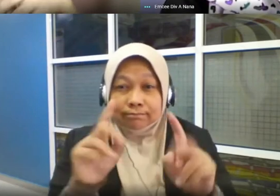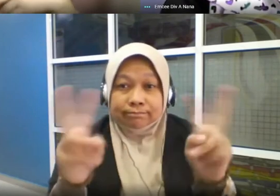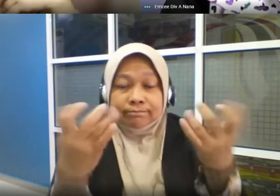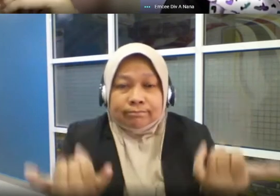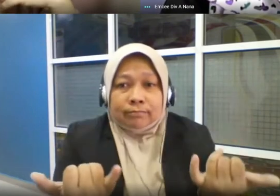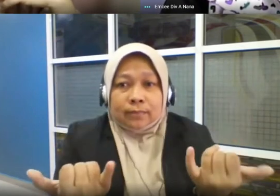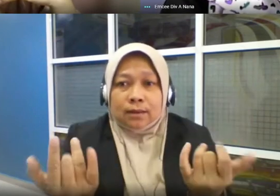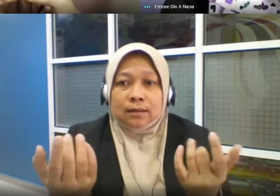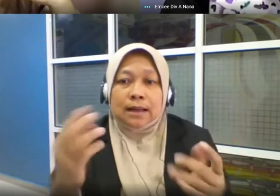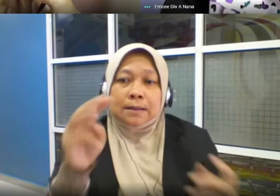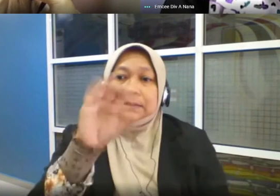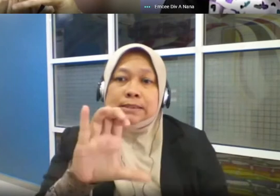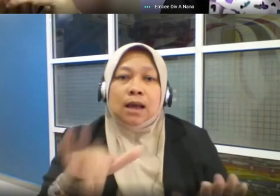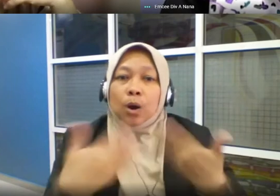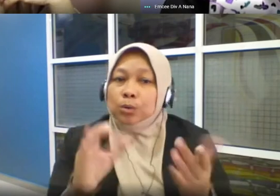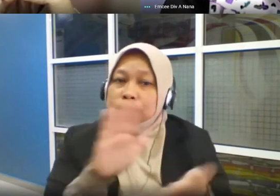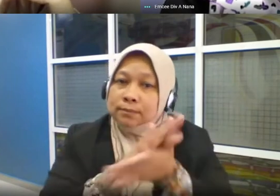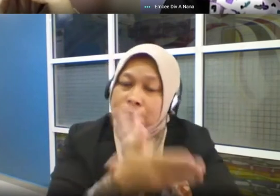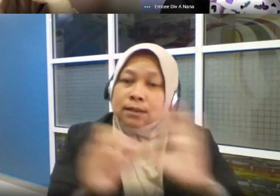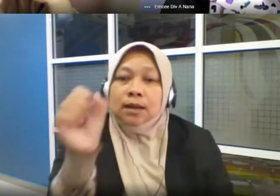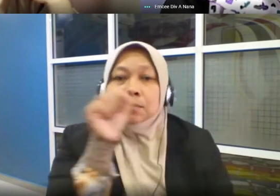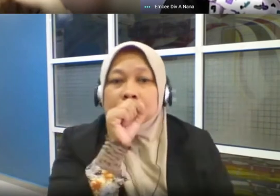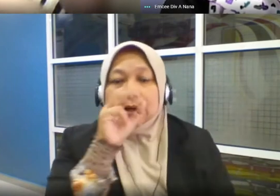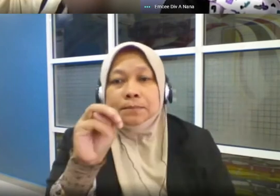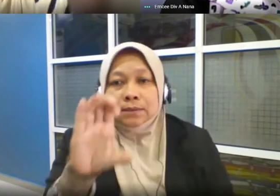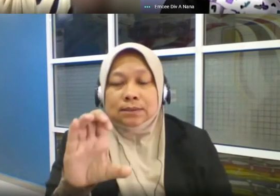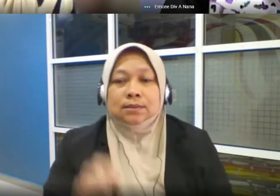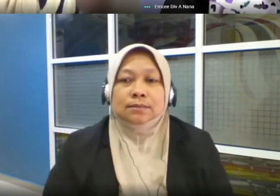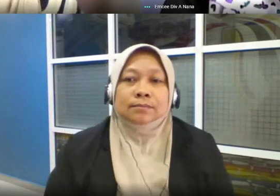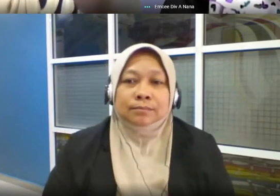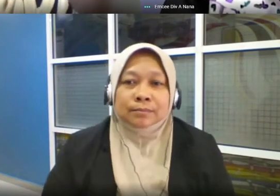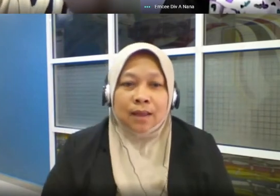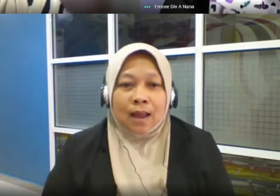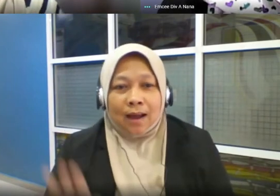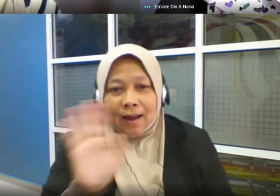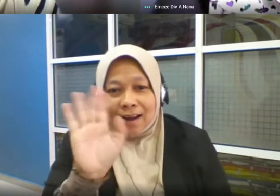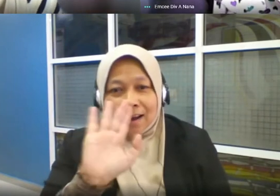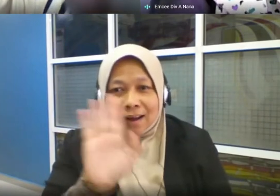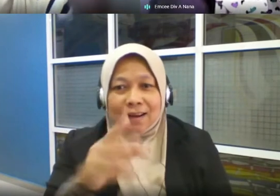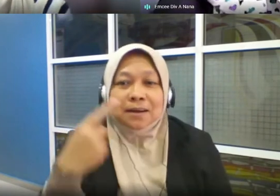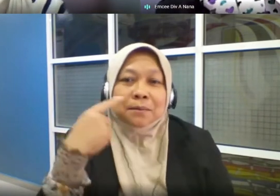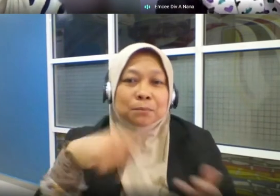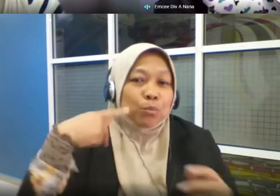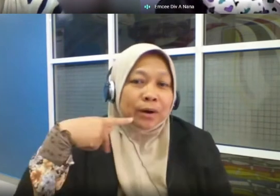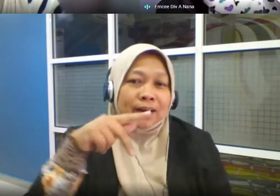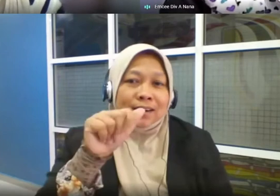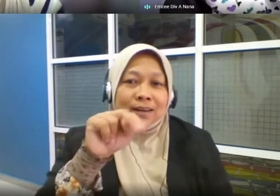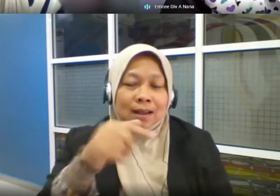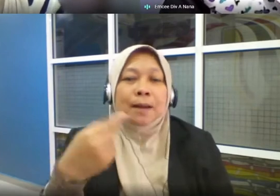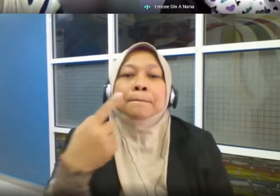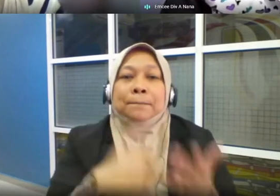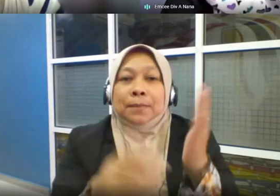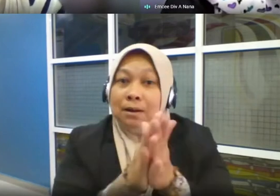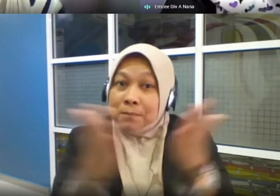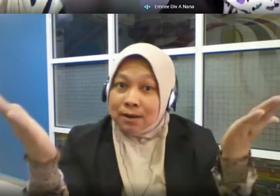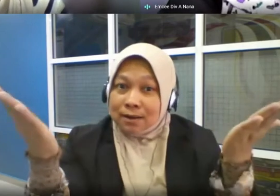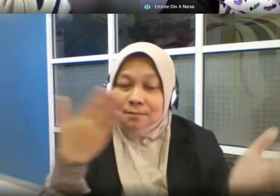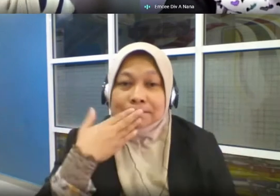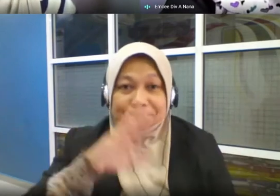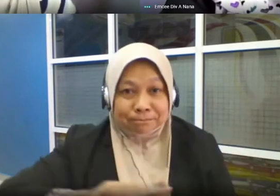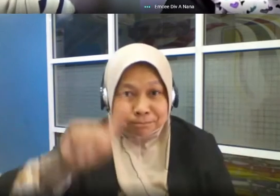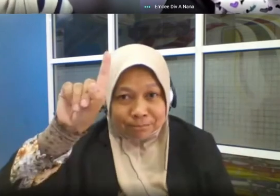kepada pengacaraan ya, like I told you previously, Awesome Speaker. Hai Puan Anim, apa khabar? Baik, Alhamdulillah. Assalamualaikum